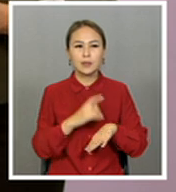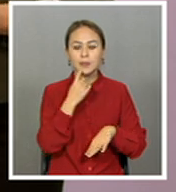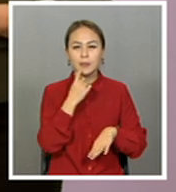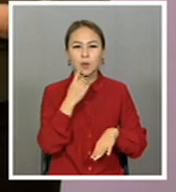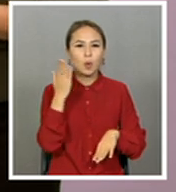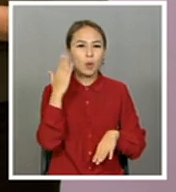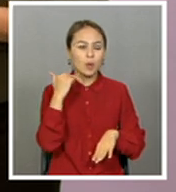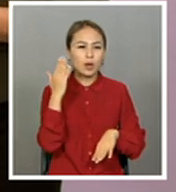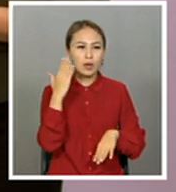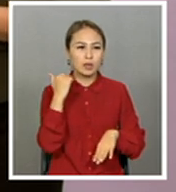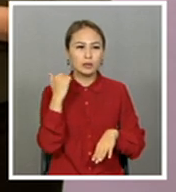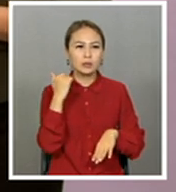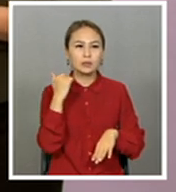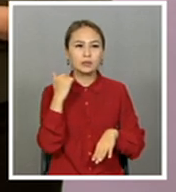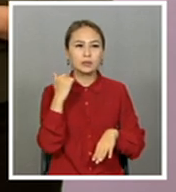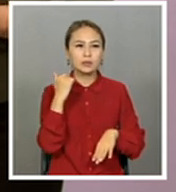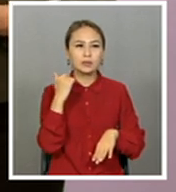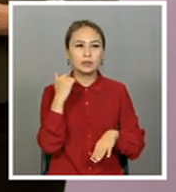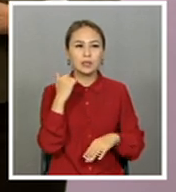оңай,